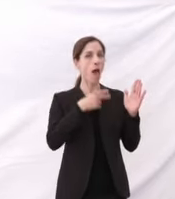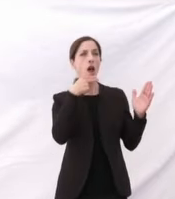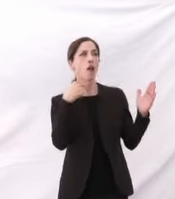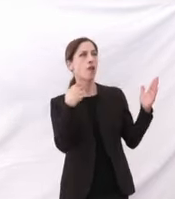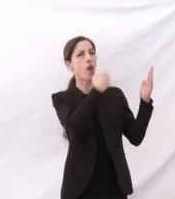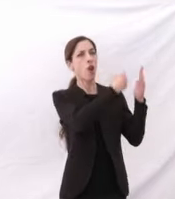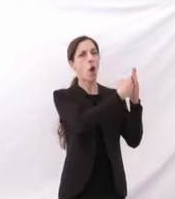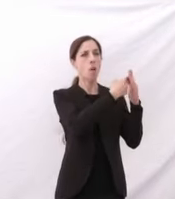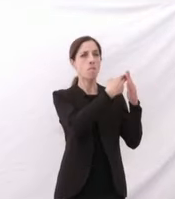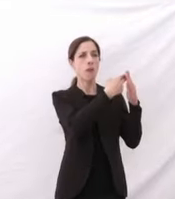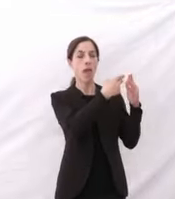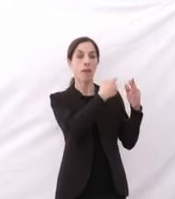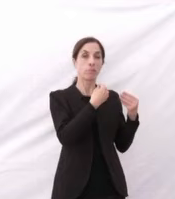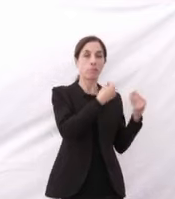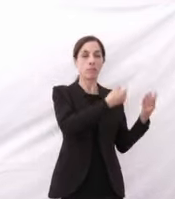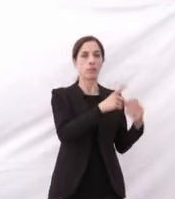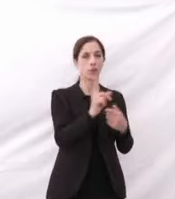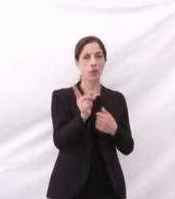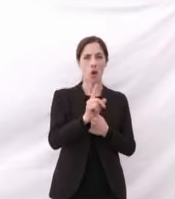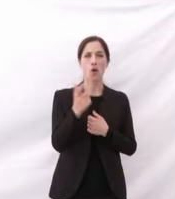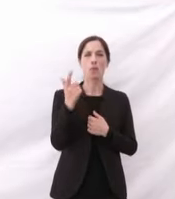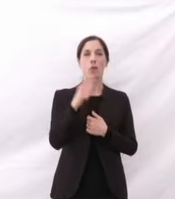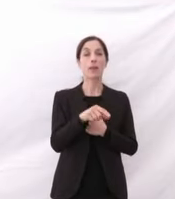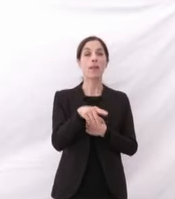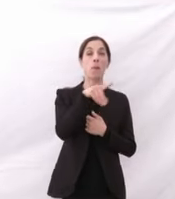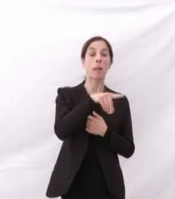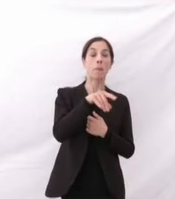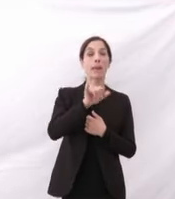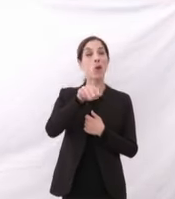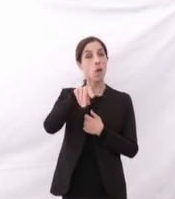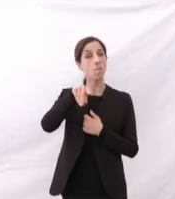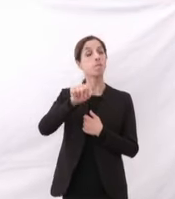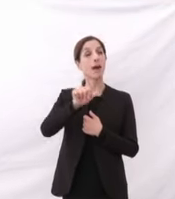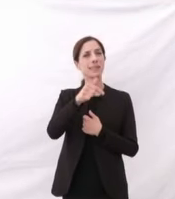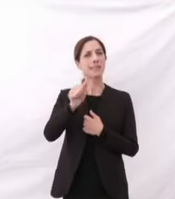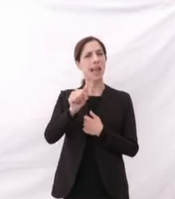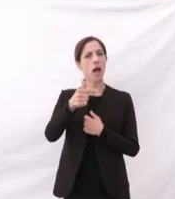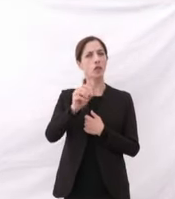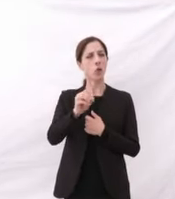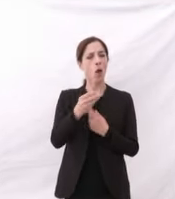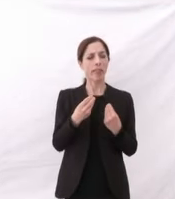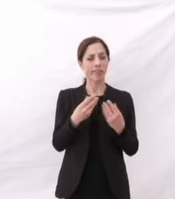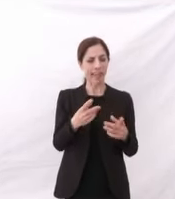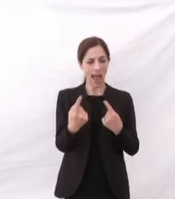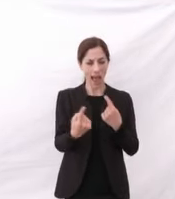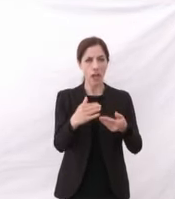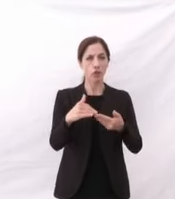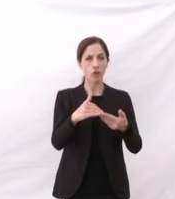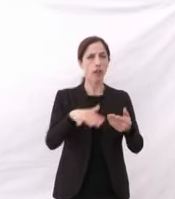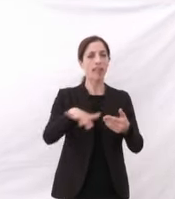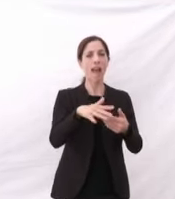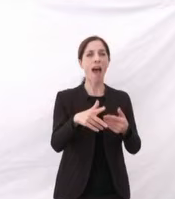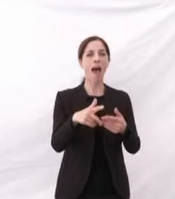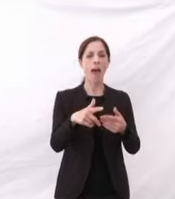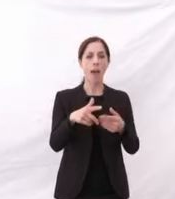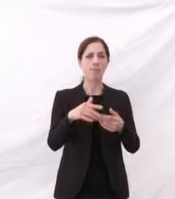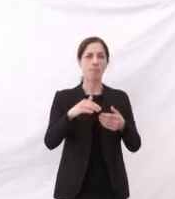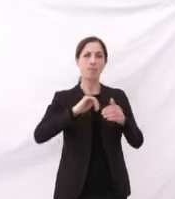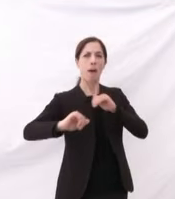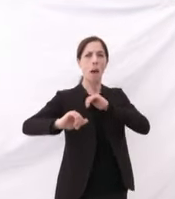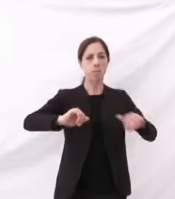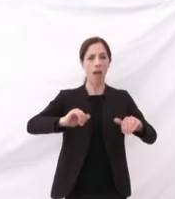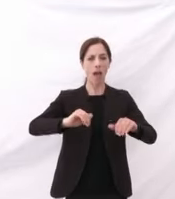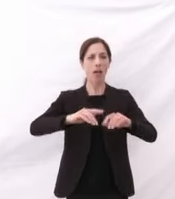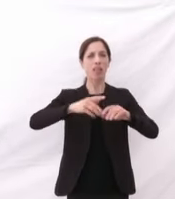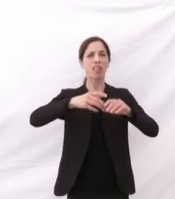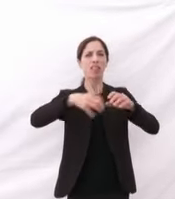Peppino Impastato per loro è divisivo. Sì, mi auguro tutti che diventiamo un po'